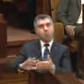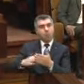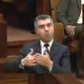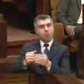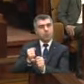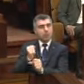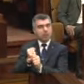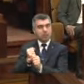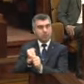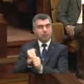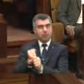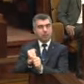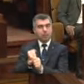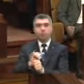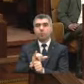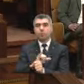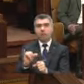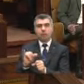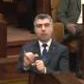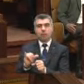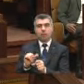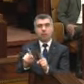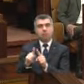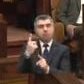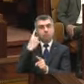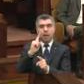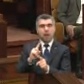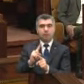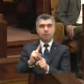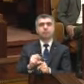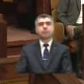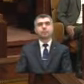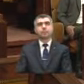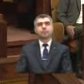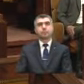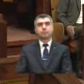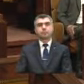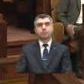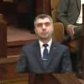بها لا يشعرون بالأمن والأمان، خاصة وأنهم